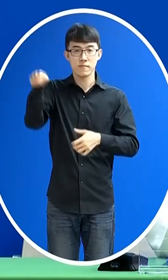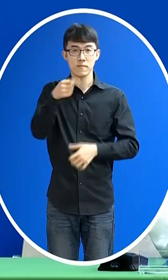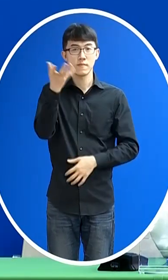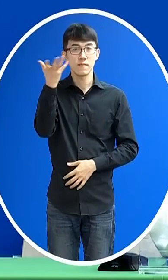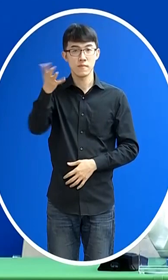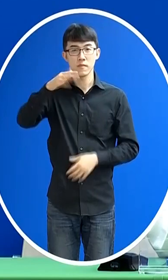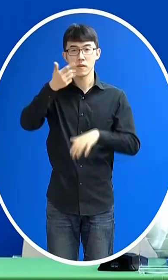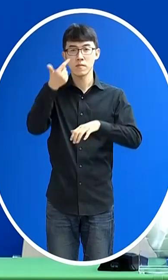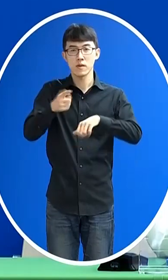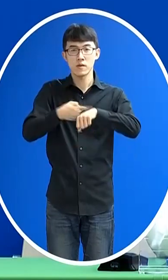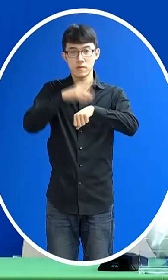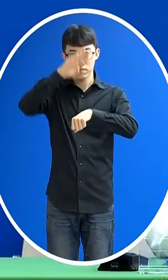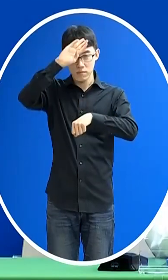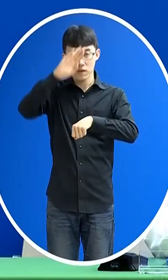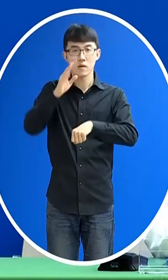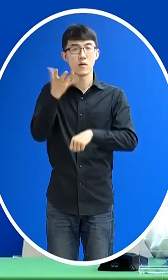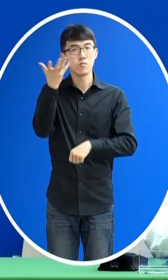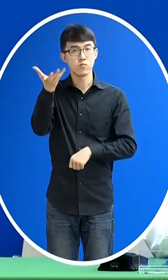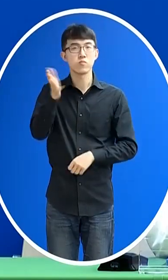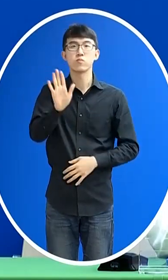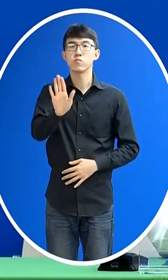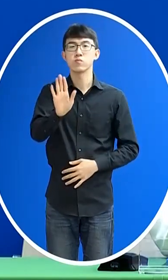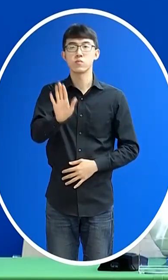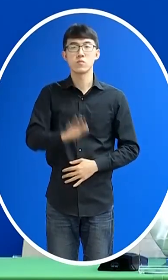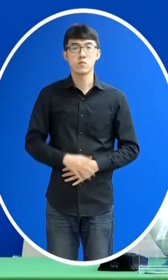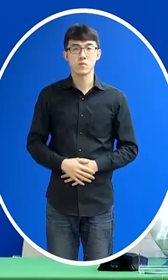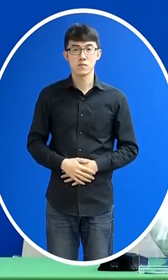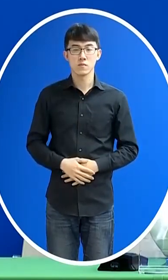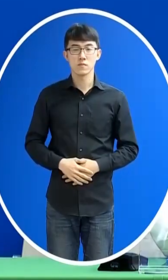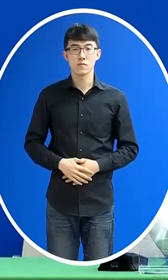是有慢性疾病的。